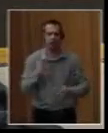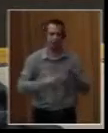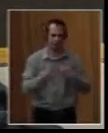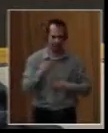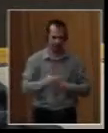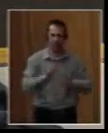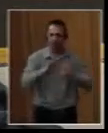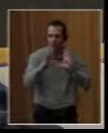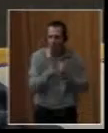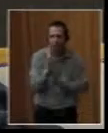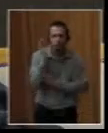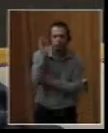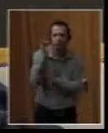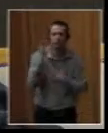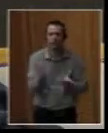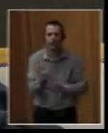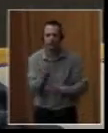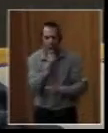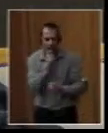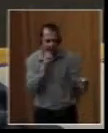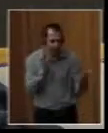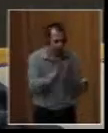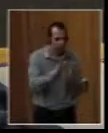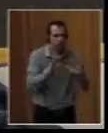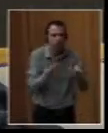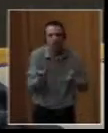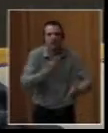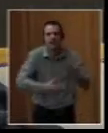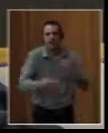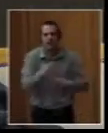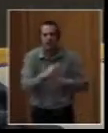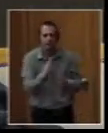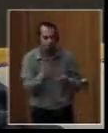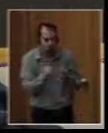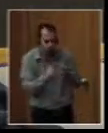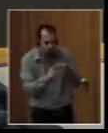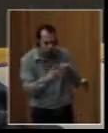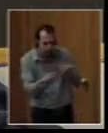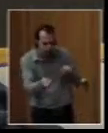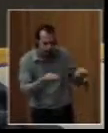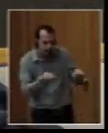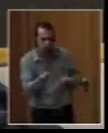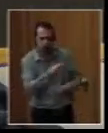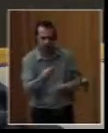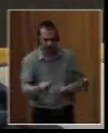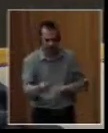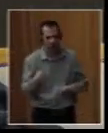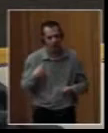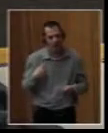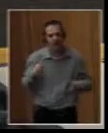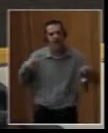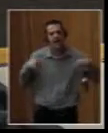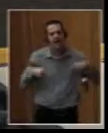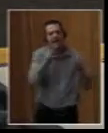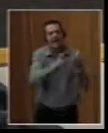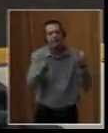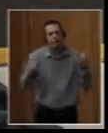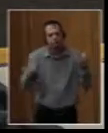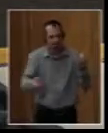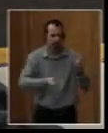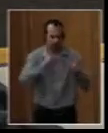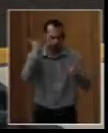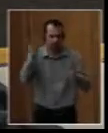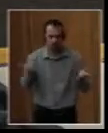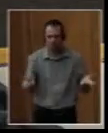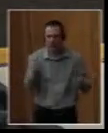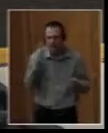αναπηρία. Θα ακούσουμε με ιδιαίτερο ενδιαφέρον τις θέσεις των Υπουργών για τη νέα πολιτική